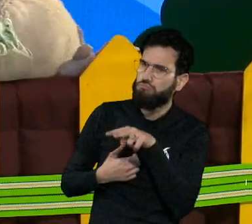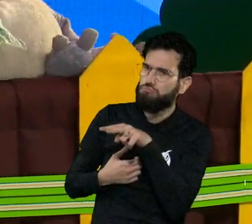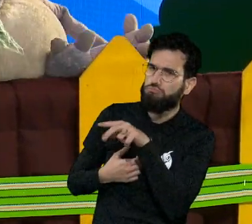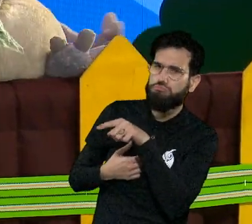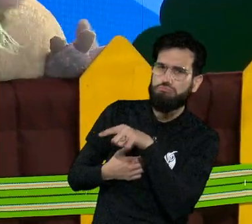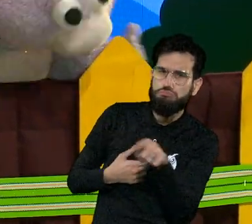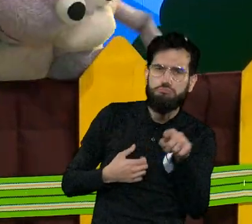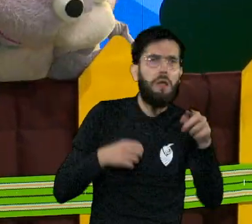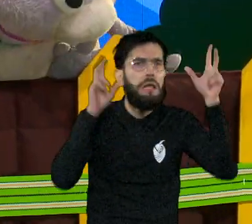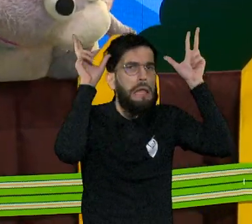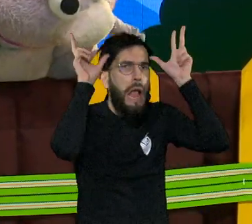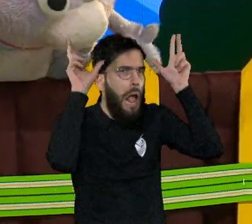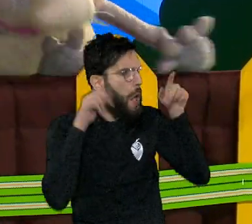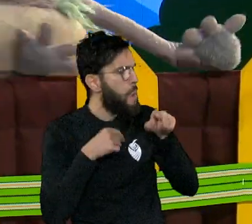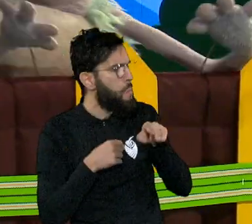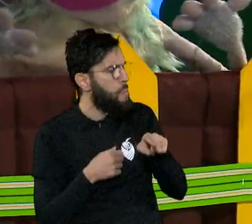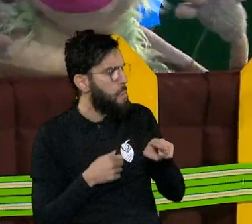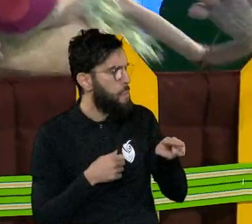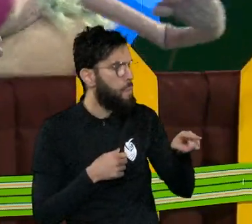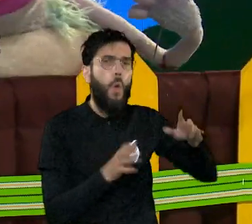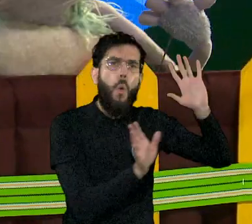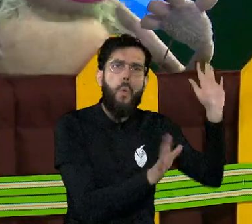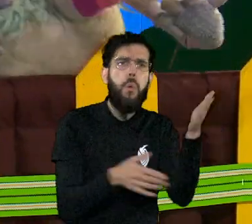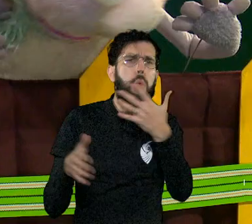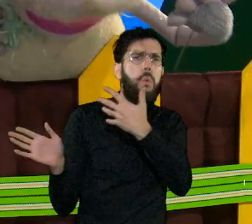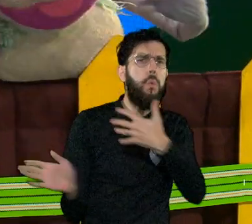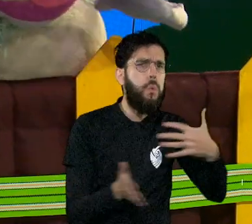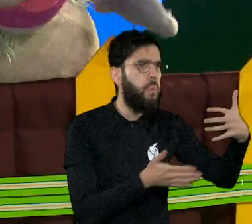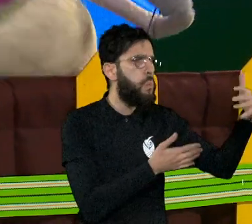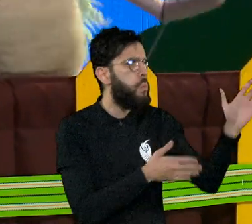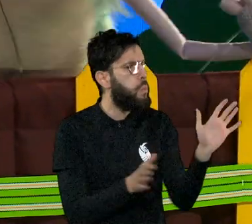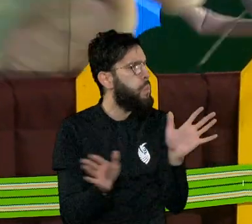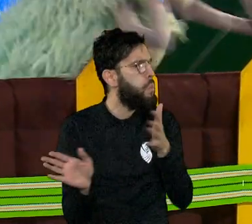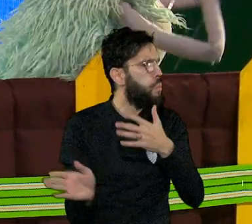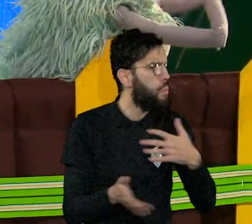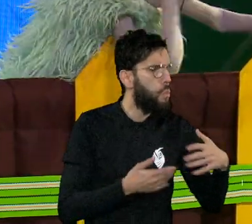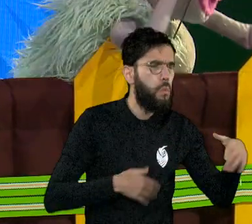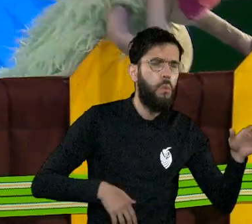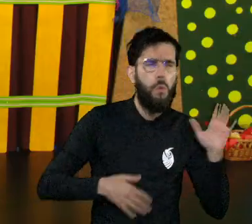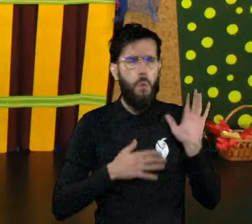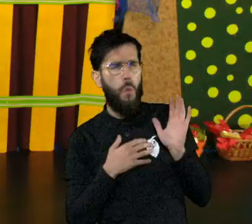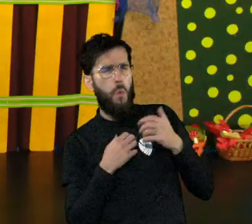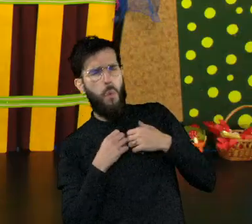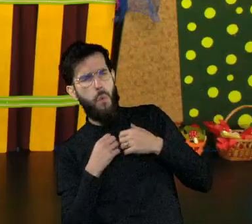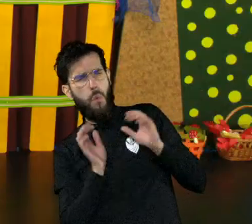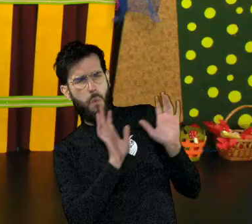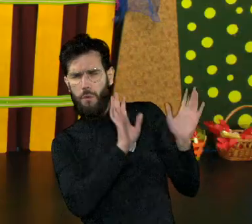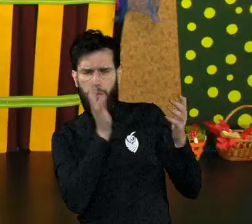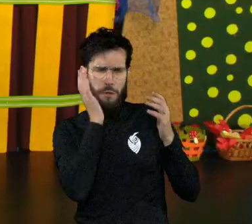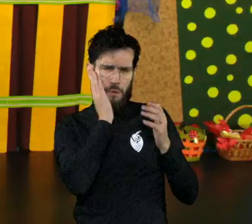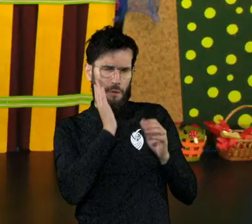ričí, vietor fučí, potok zurčí, a len